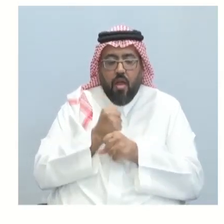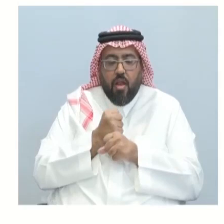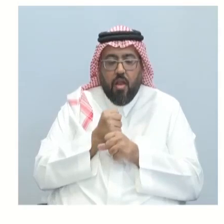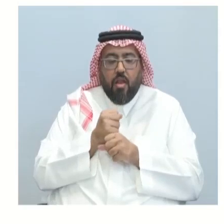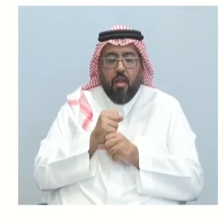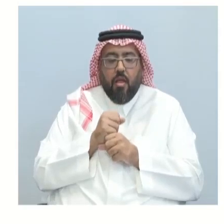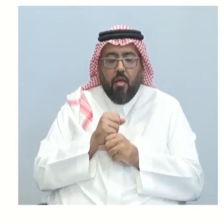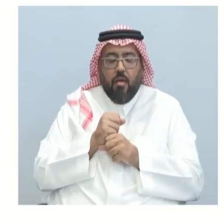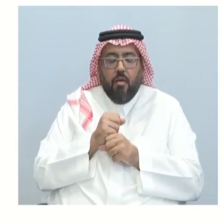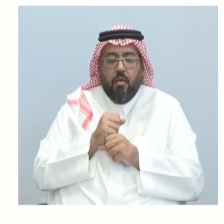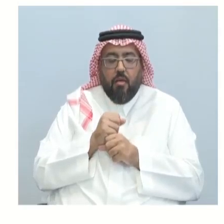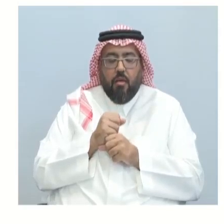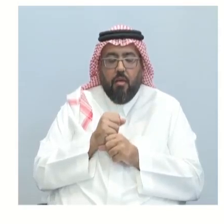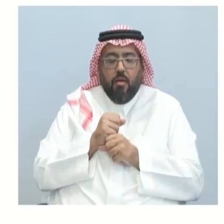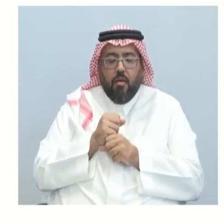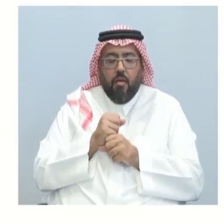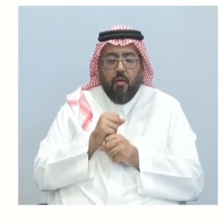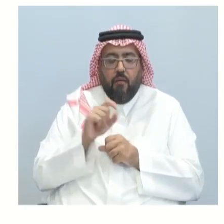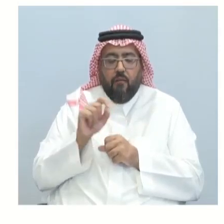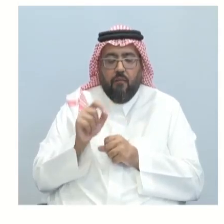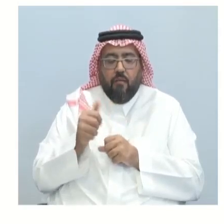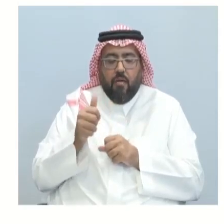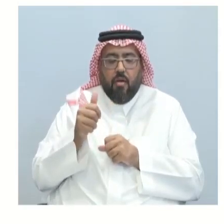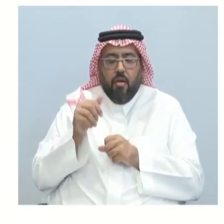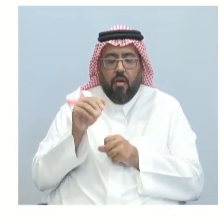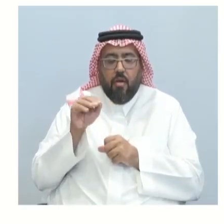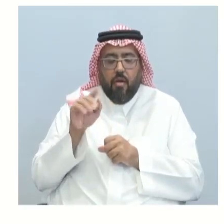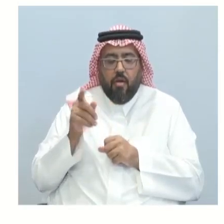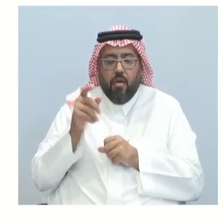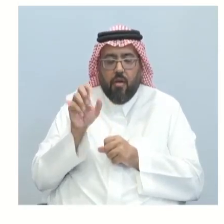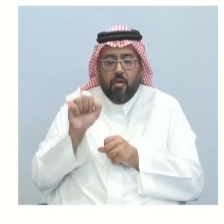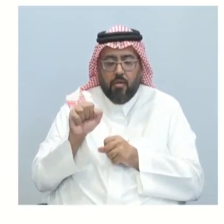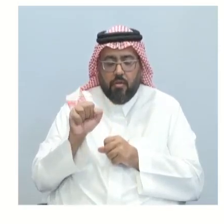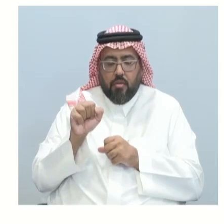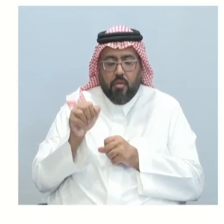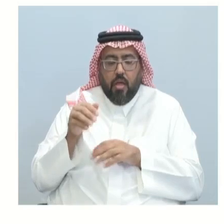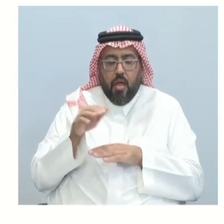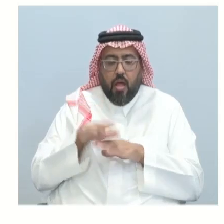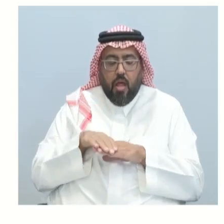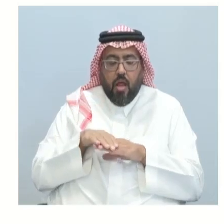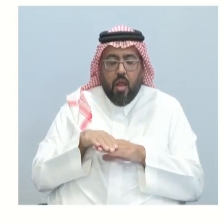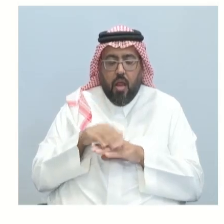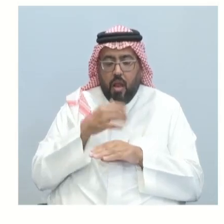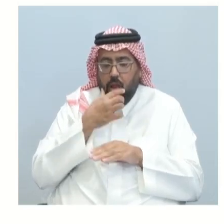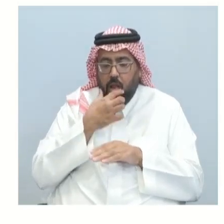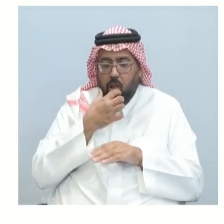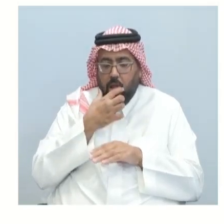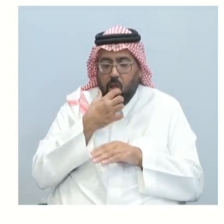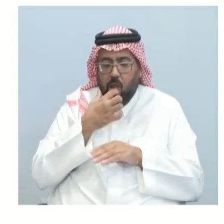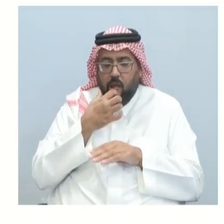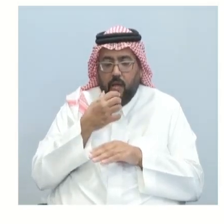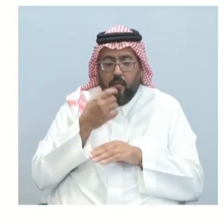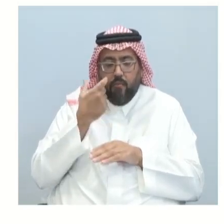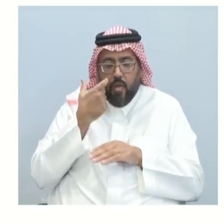بالفعل فقط وليس بالقول فقط وانما بالقول والفعل بالتالي